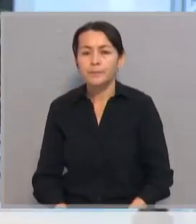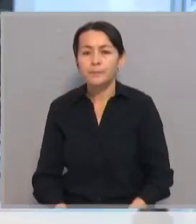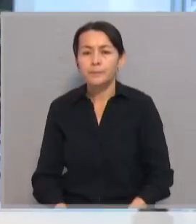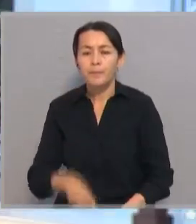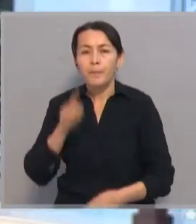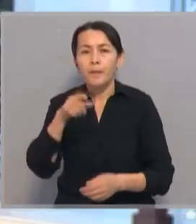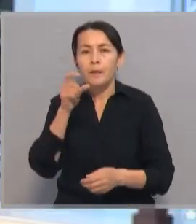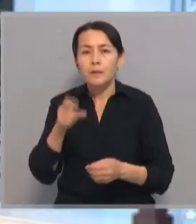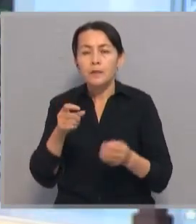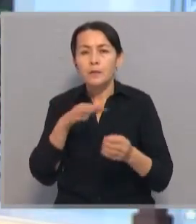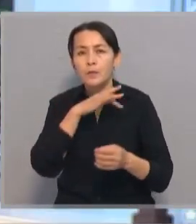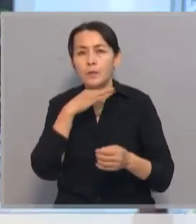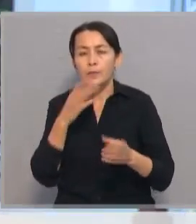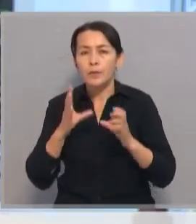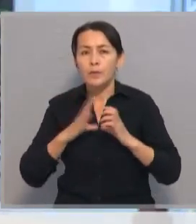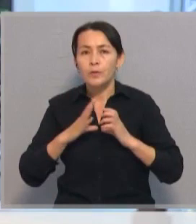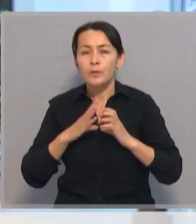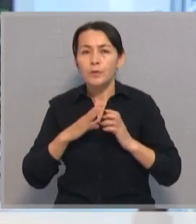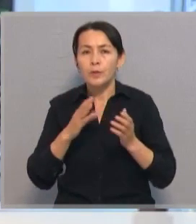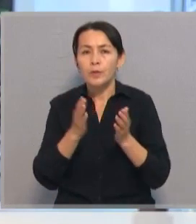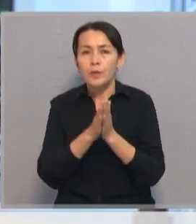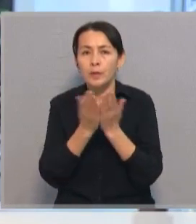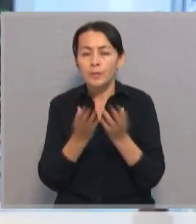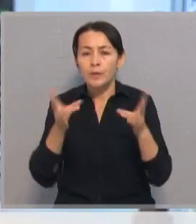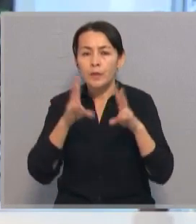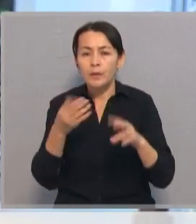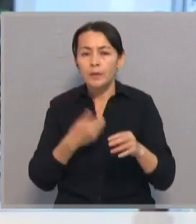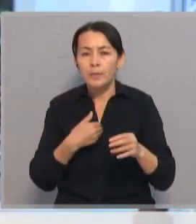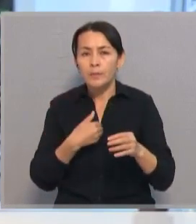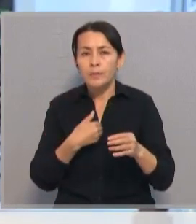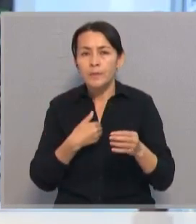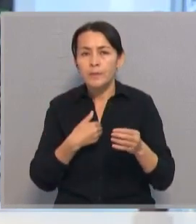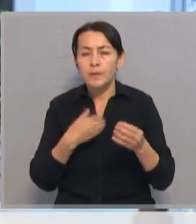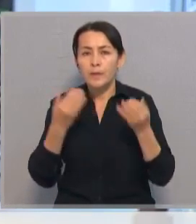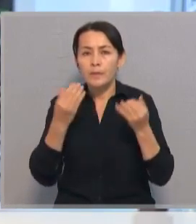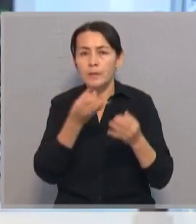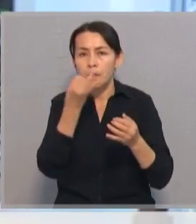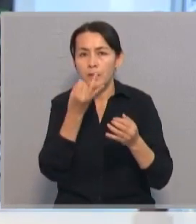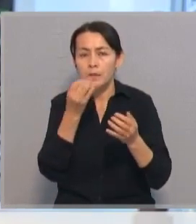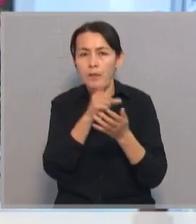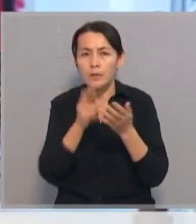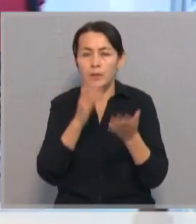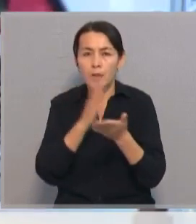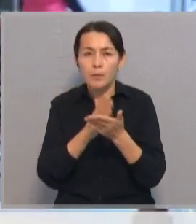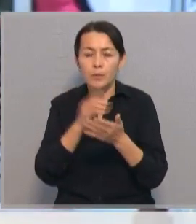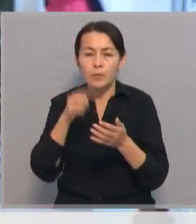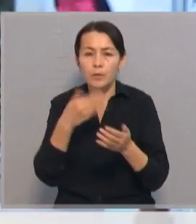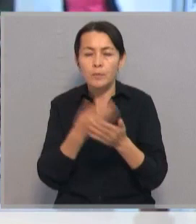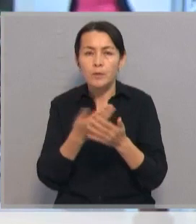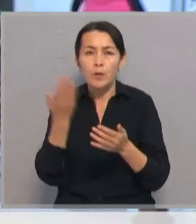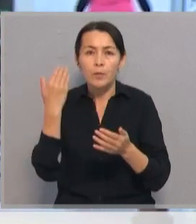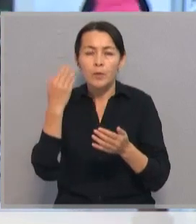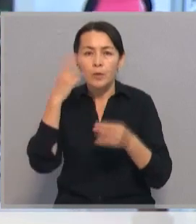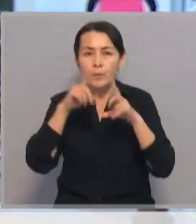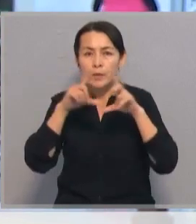Сосын бұл кісінің артынан кереметте құнды дүниелер қалды. Мысалы бізде детектив деген жанр бар. Детектив жанрының негізін саған осы кісі. Мысалы біз сонау